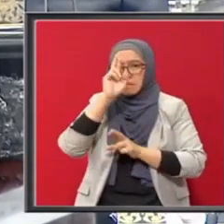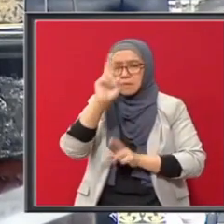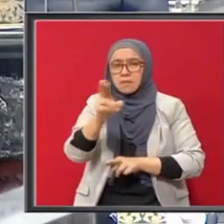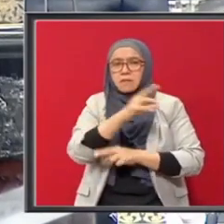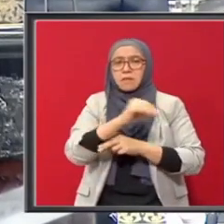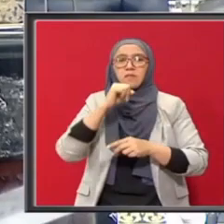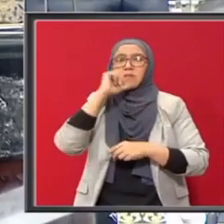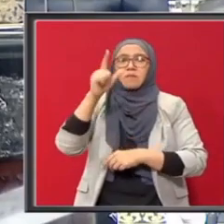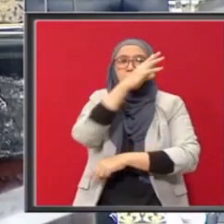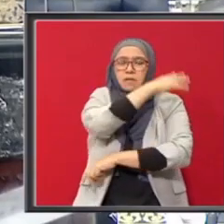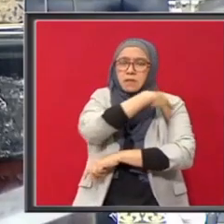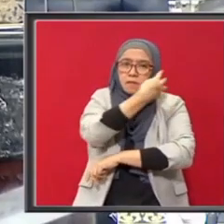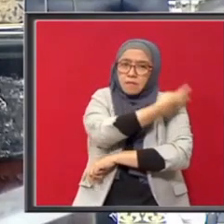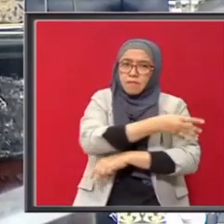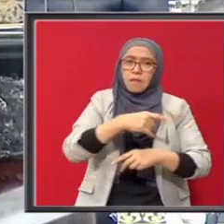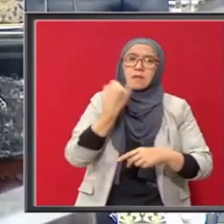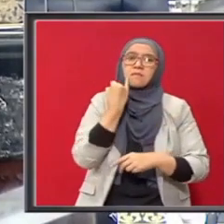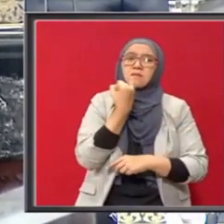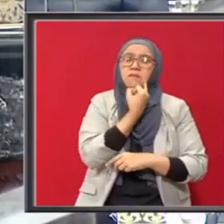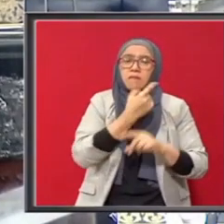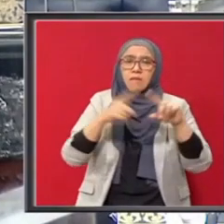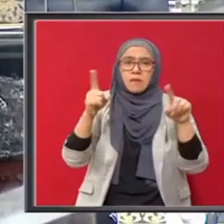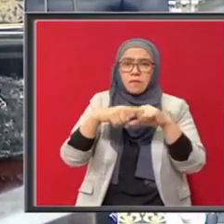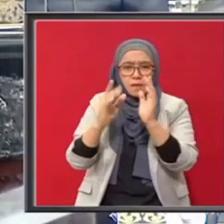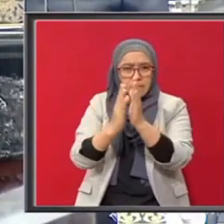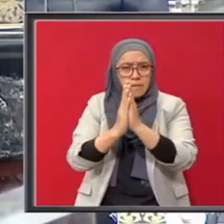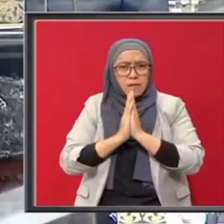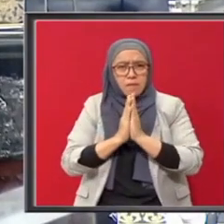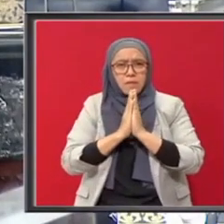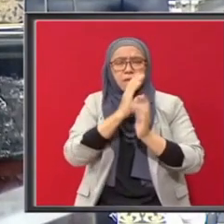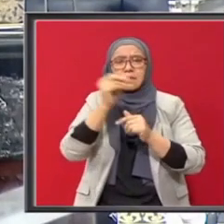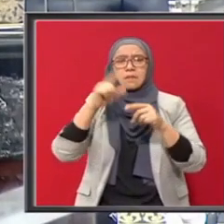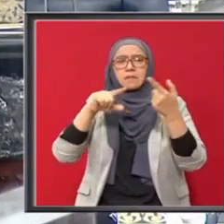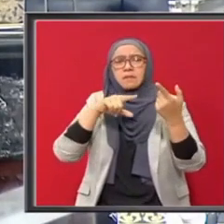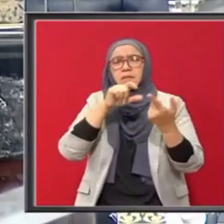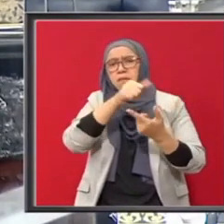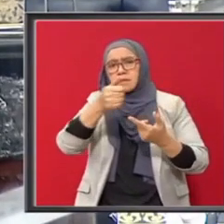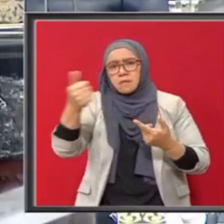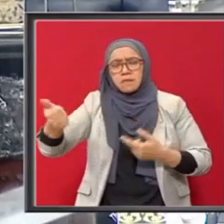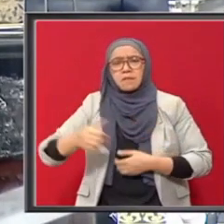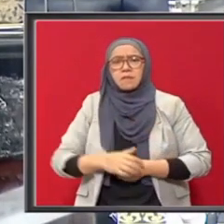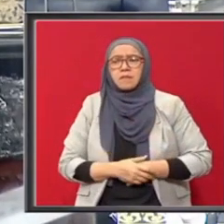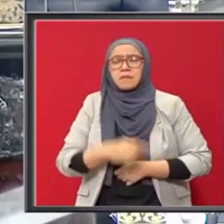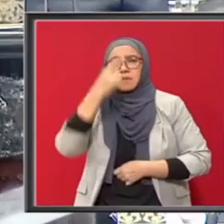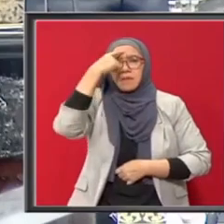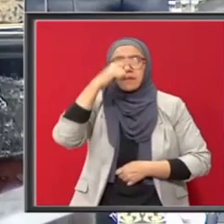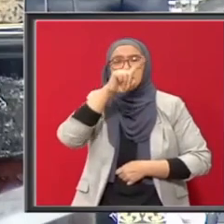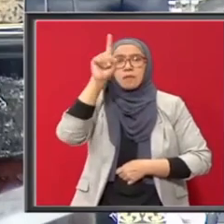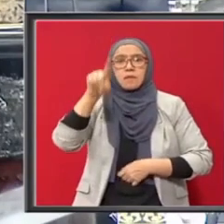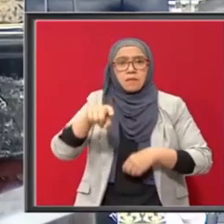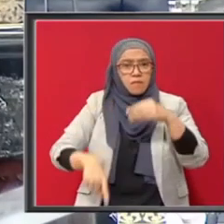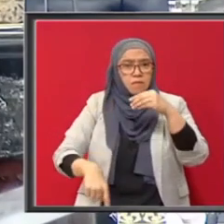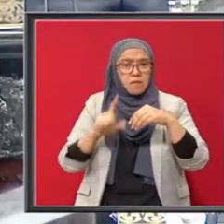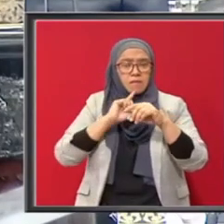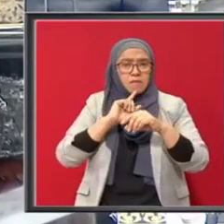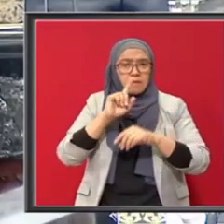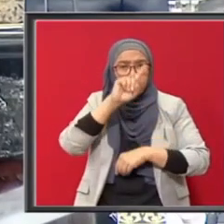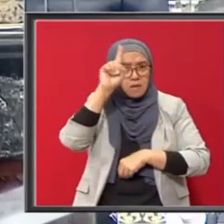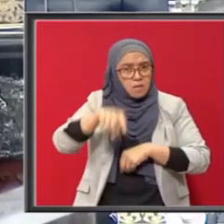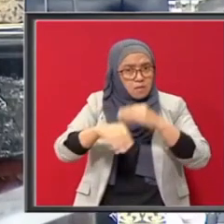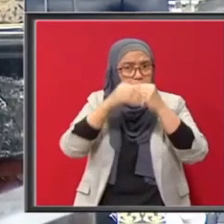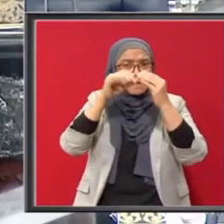juga di tempat-tempat yang lain seperti di Myanmar rohingya dan sebagainya untuk menjawab soalan tambahan tersebut secara